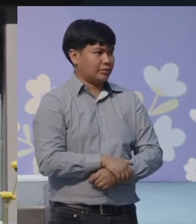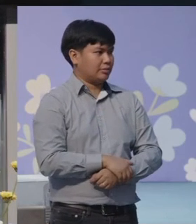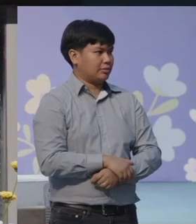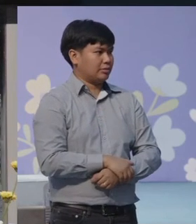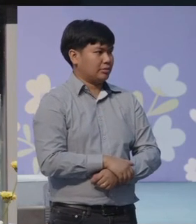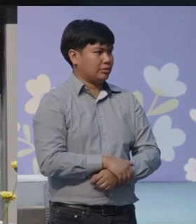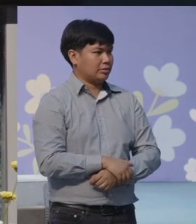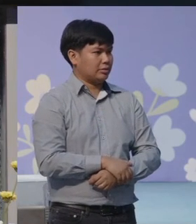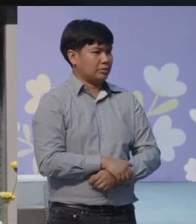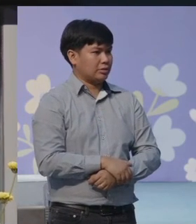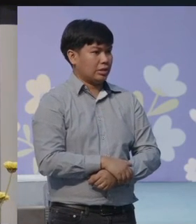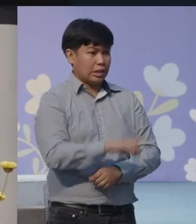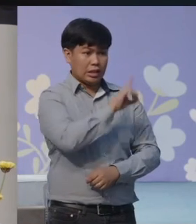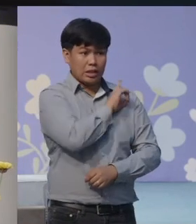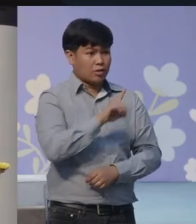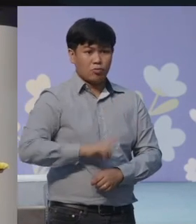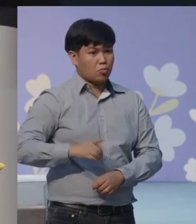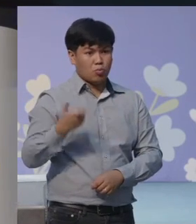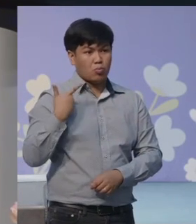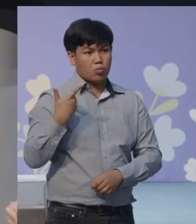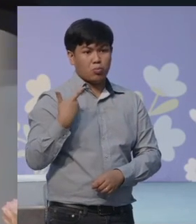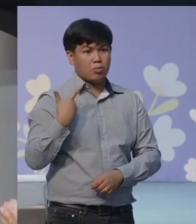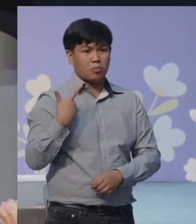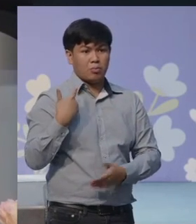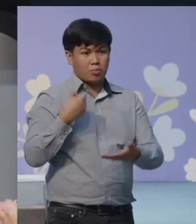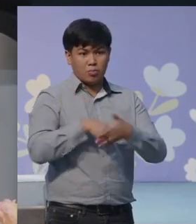Padating pa lang si David.